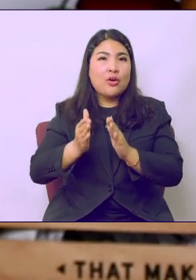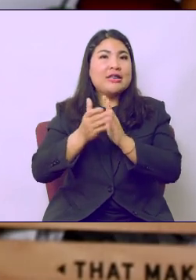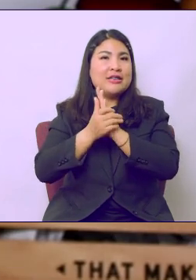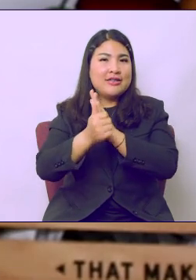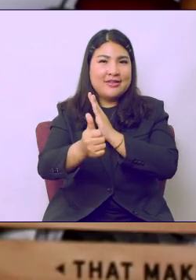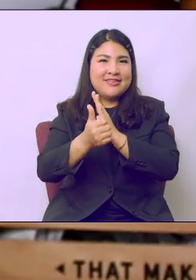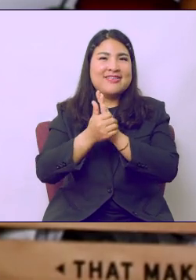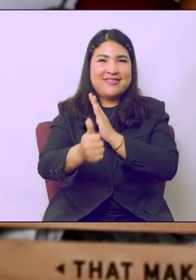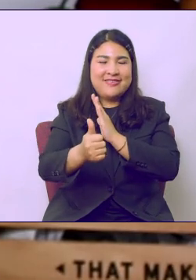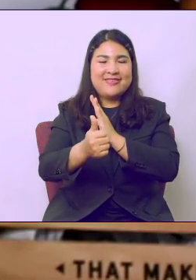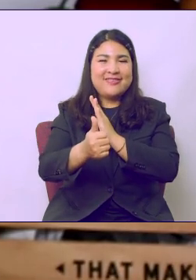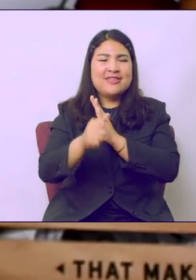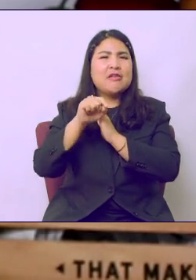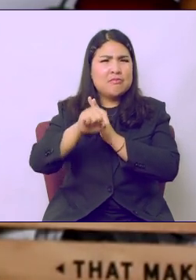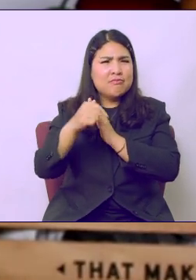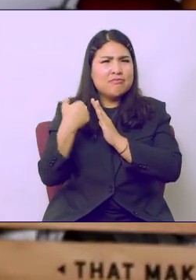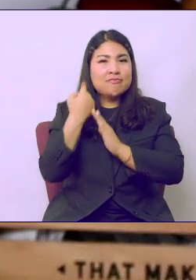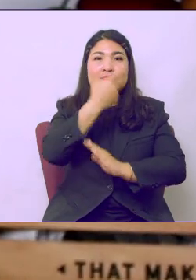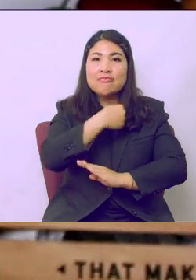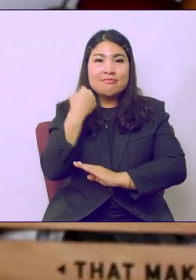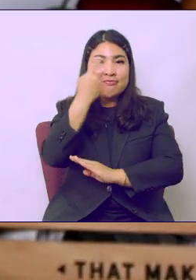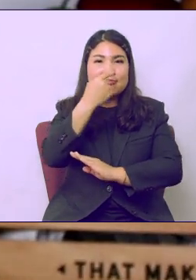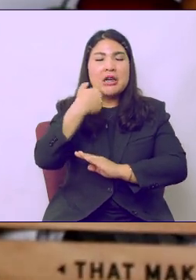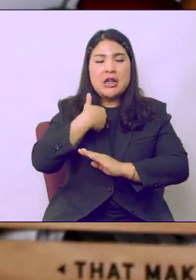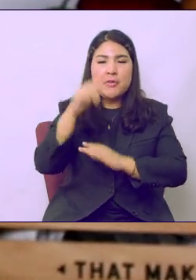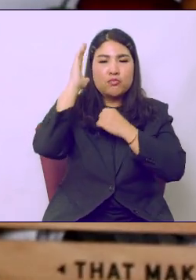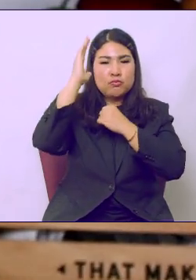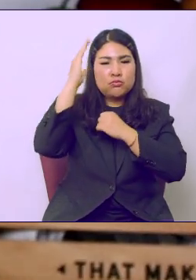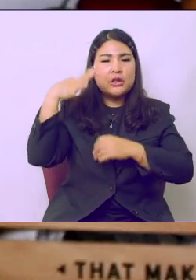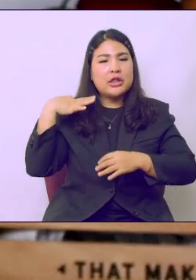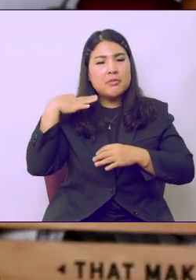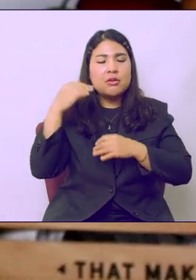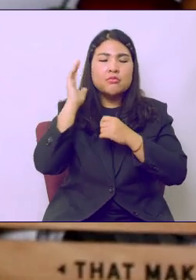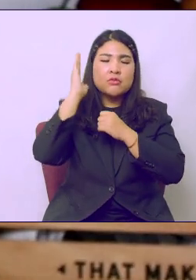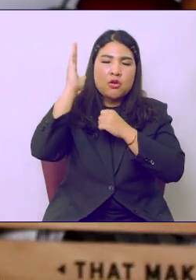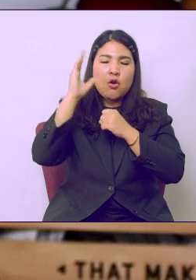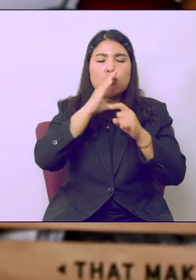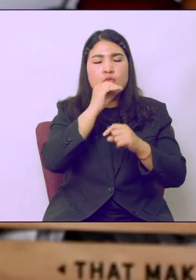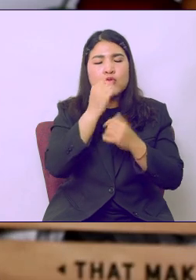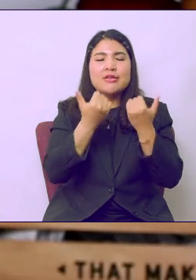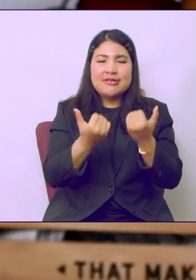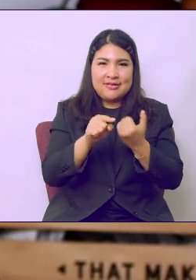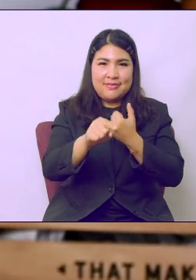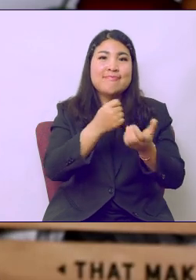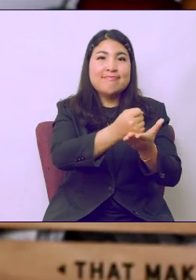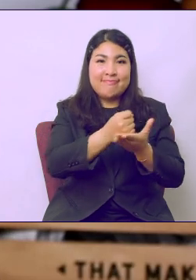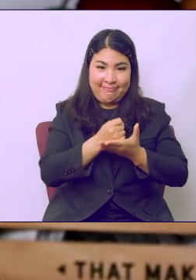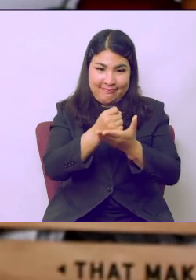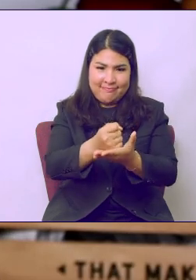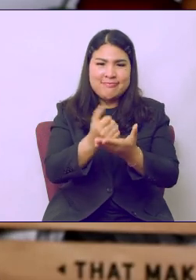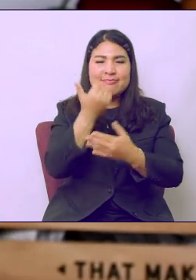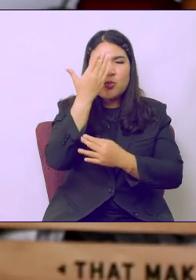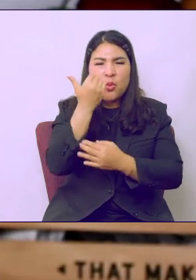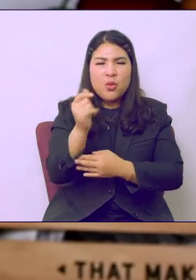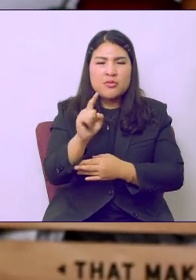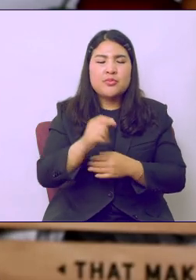ชาญผู้เชี่ยวผู้เชี่ยวชาญท่านไหนเนี่ยพร้อมจะมาเป็นอาสาสมัครให้เราบ้างนะครับจะได้จะได้เราช่วยกันนะครับเพราะว่า